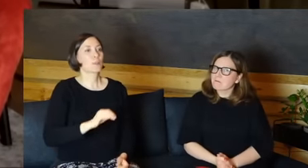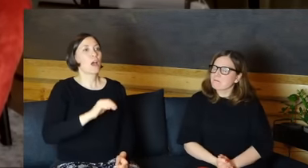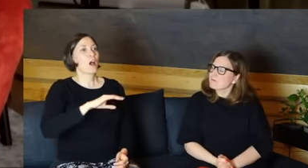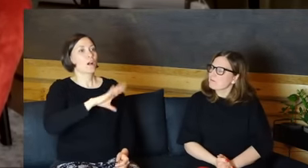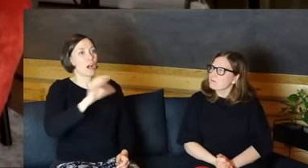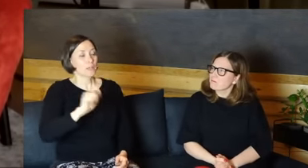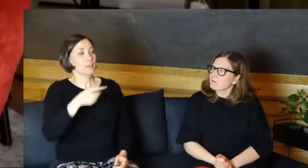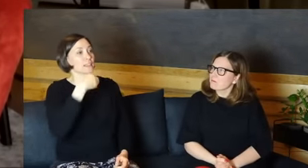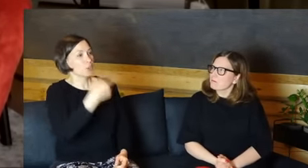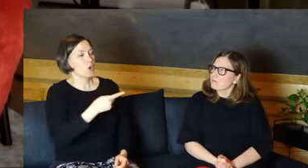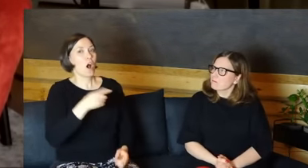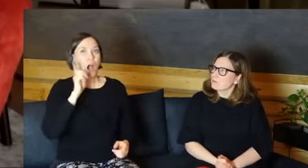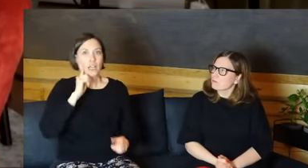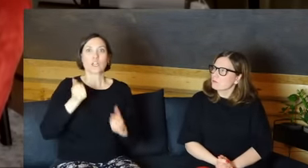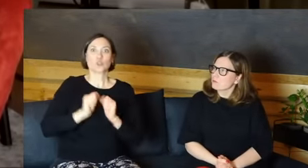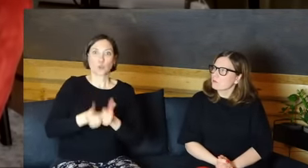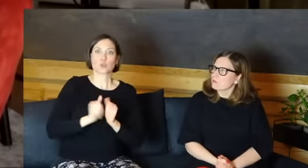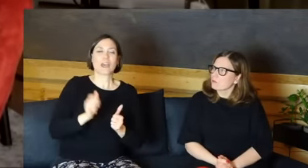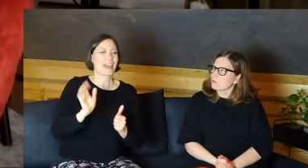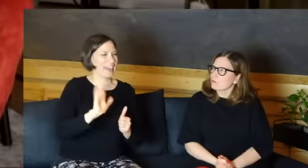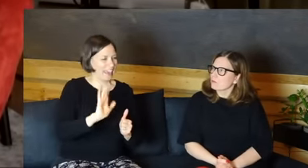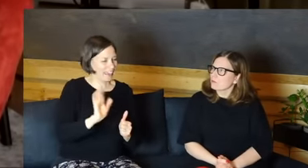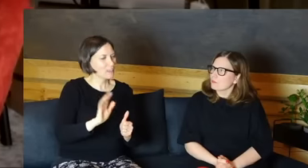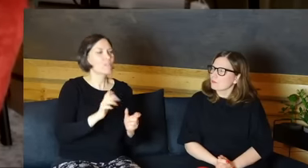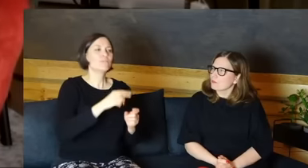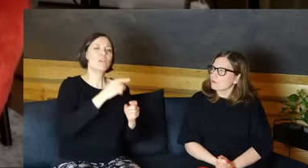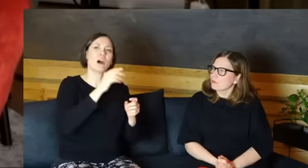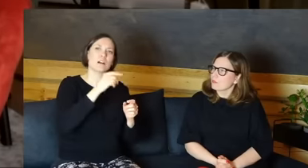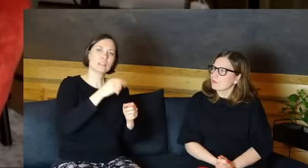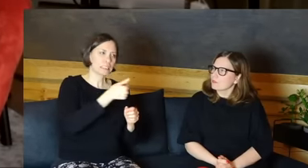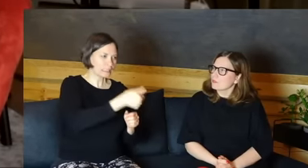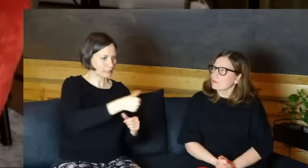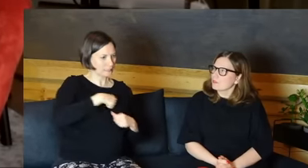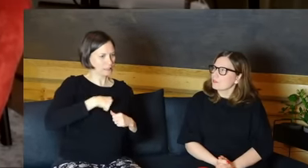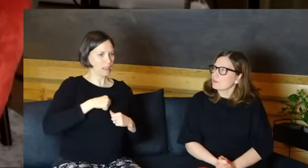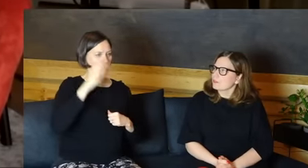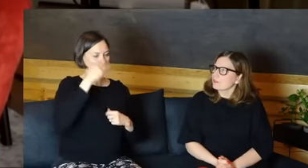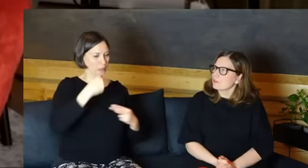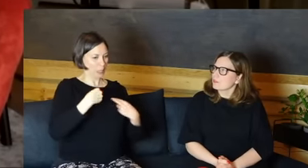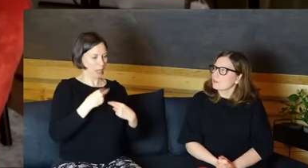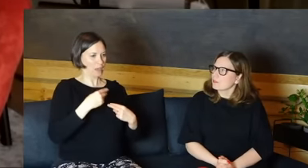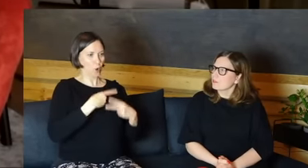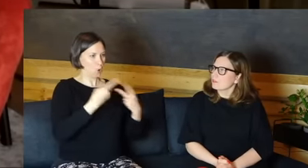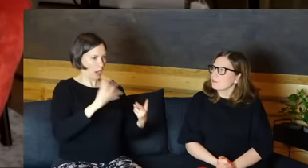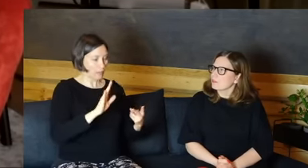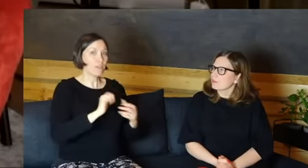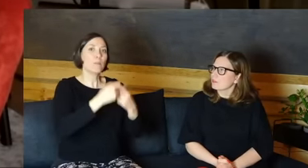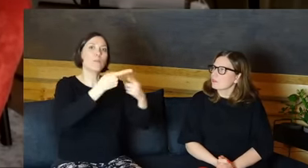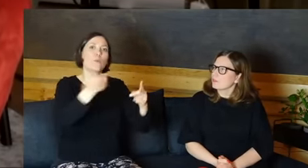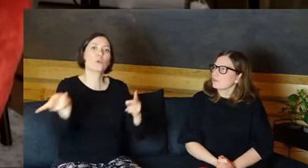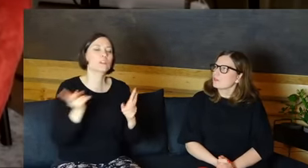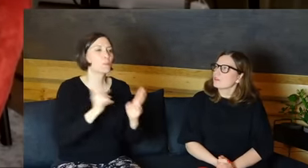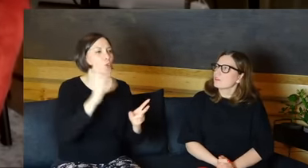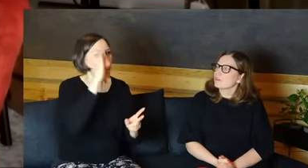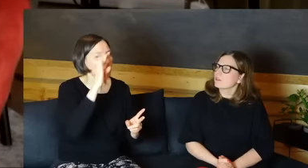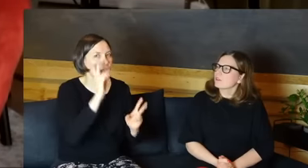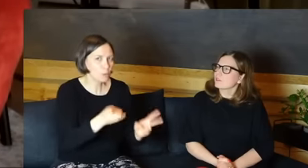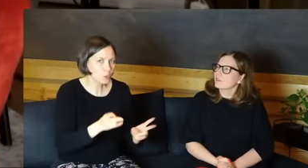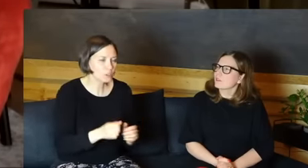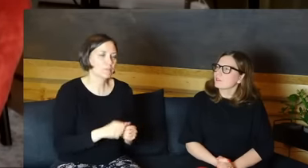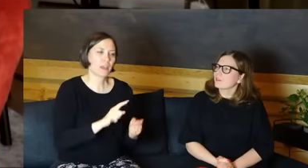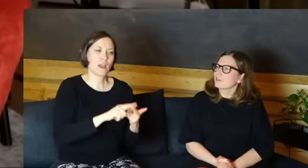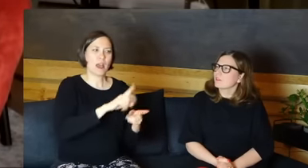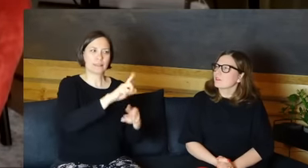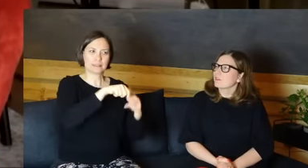on semmoinen, joka osaa ajatella vähän muitakin kuin itseään. No niin. Ja joka sitoutuu